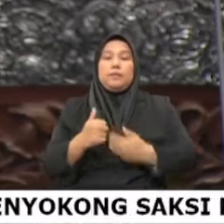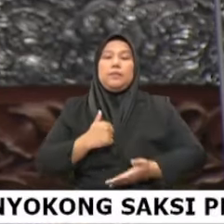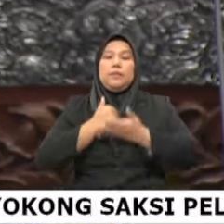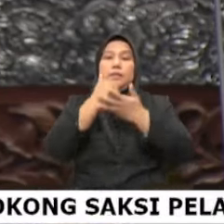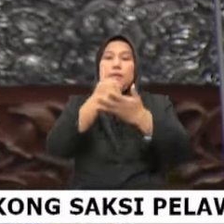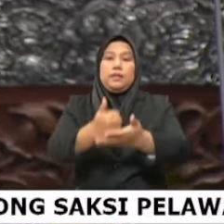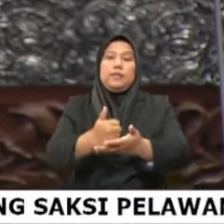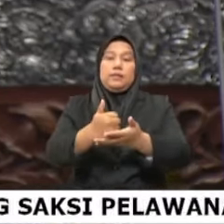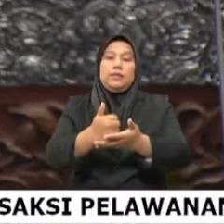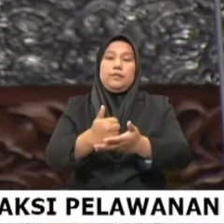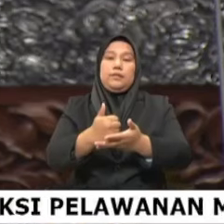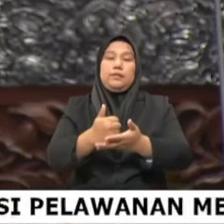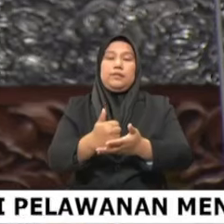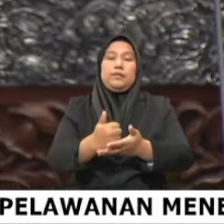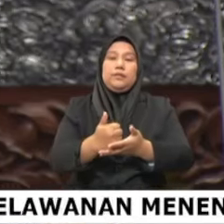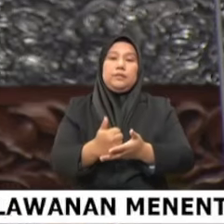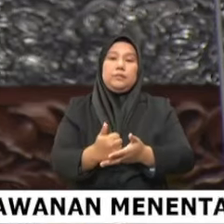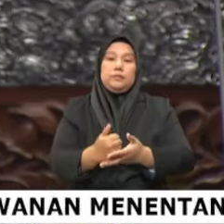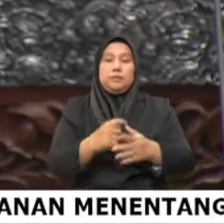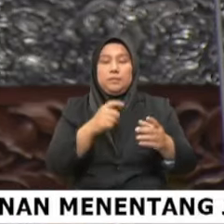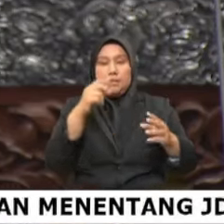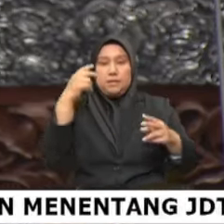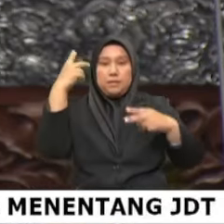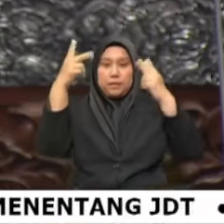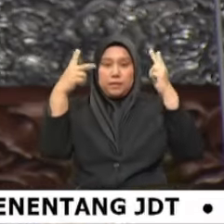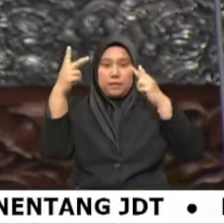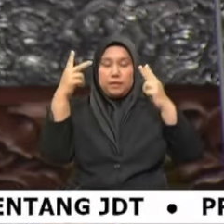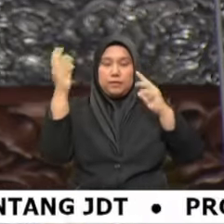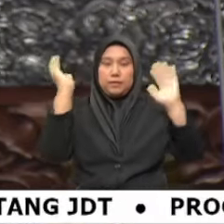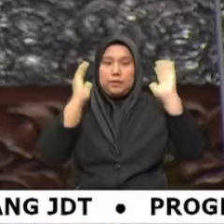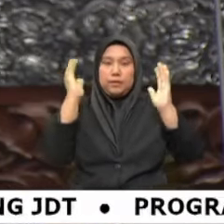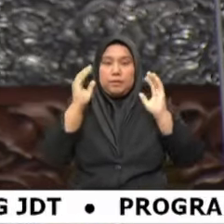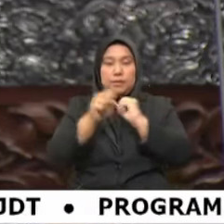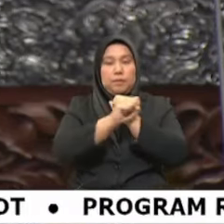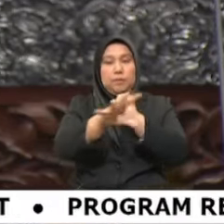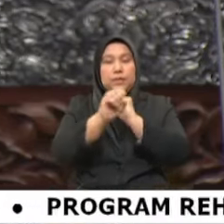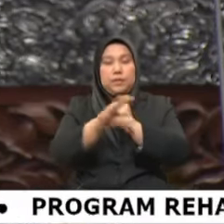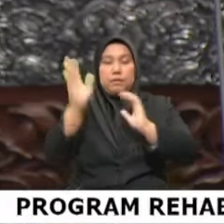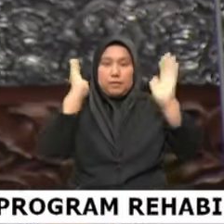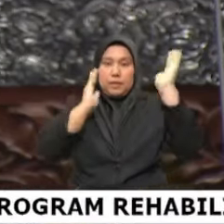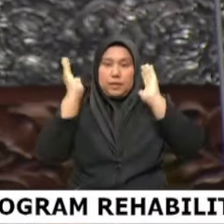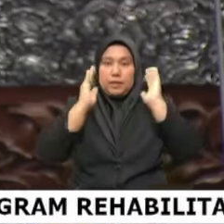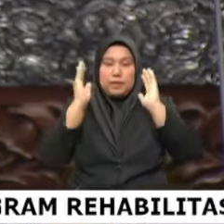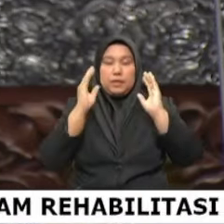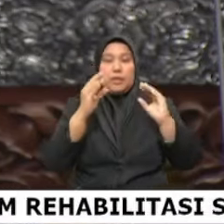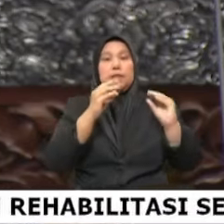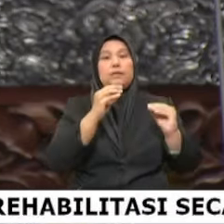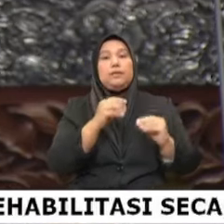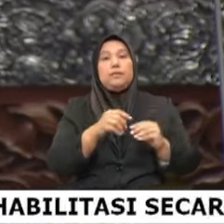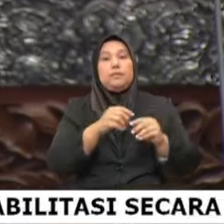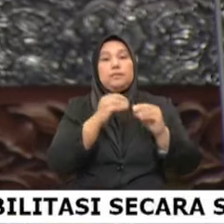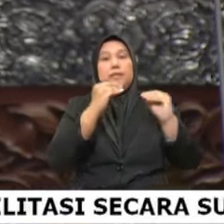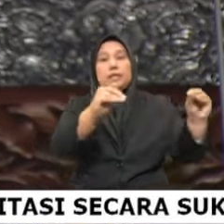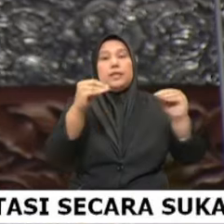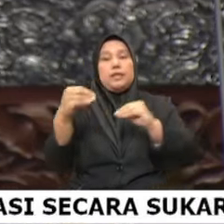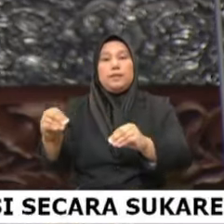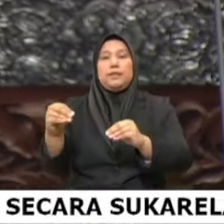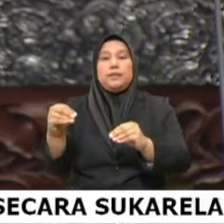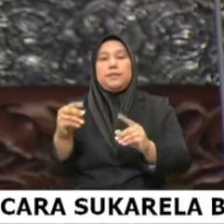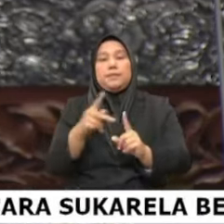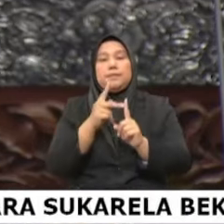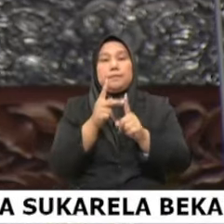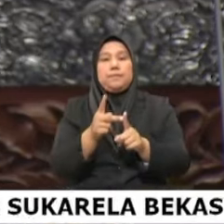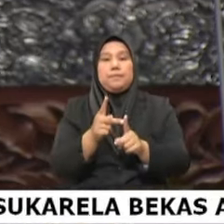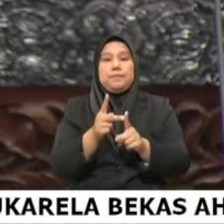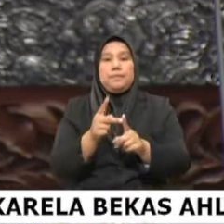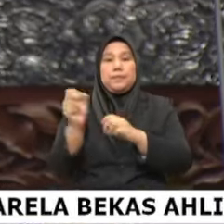membantu ejen pelancongan Malaysia mempromosikan Malaysia di pasaran-pasaran tertentu? Sebab saya tertarik dengan strategi utama